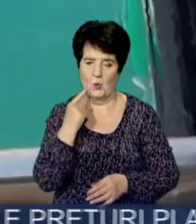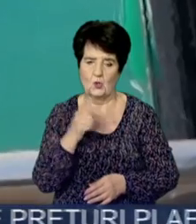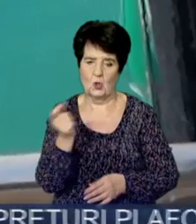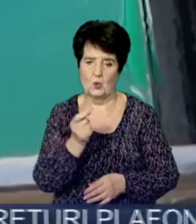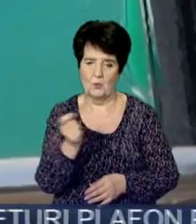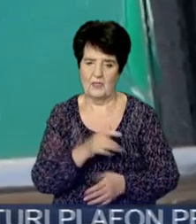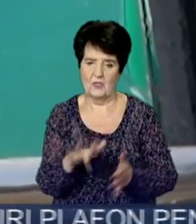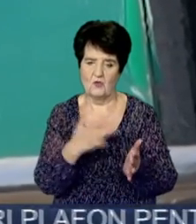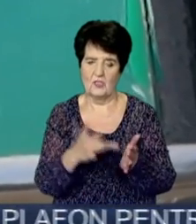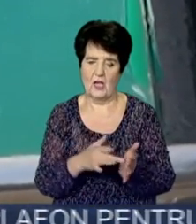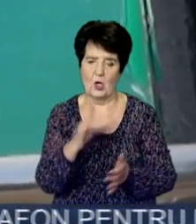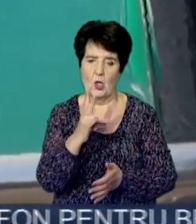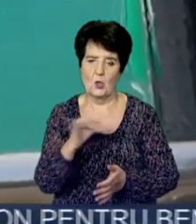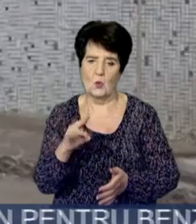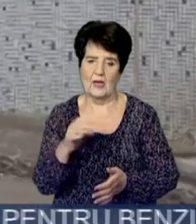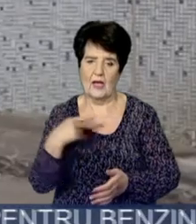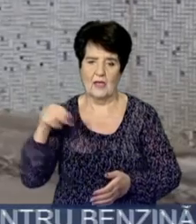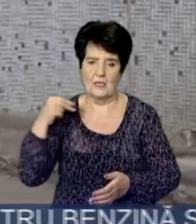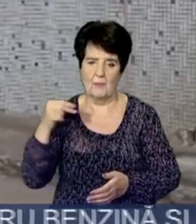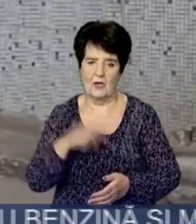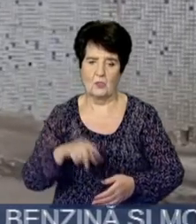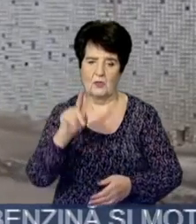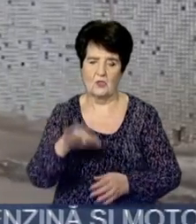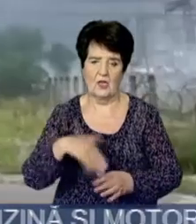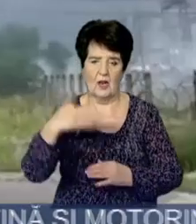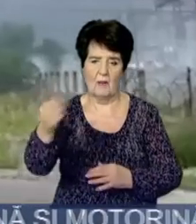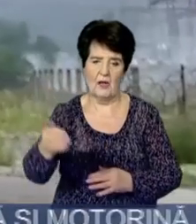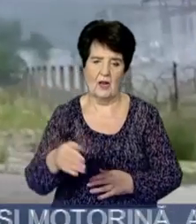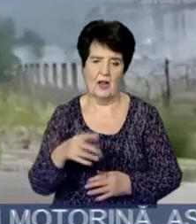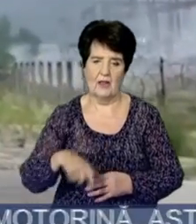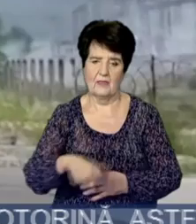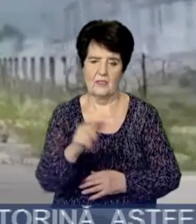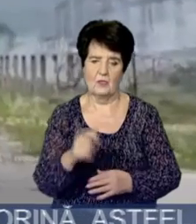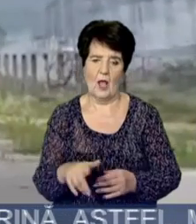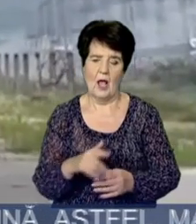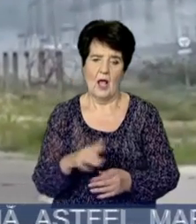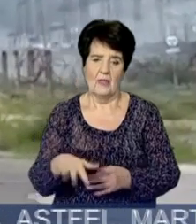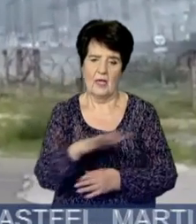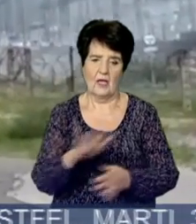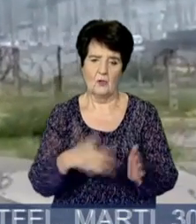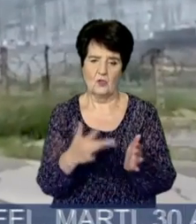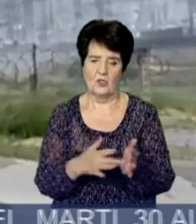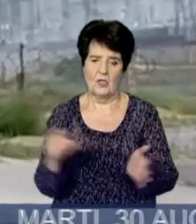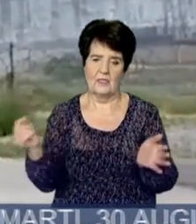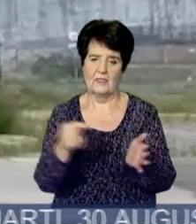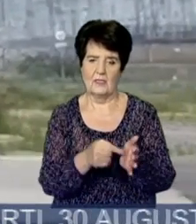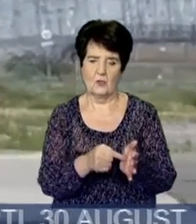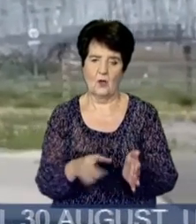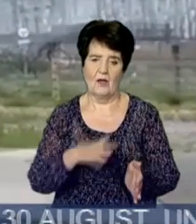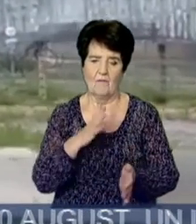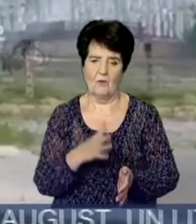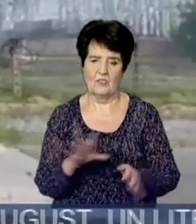din apropierea centralei nucleare de la Zaporojie, aflate pe celălalt mal al Niprului. Terenul centralei a fost și el ținta unor atacuri, însă